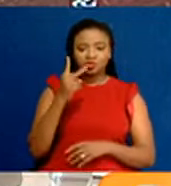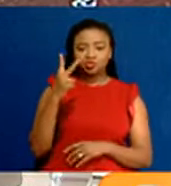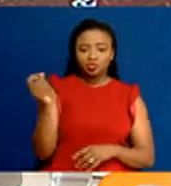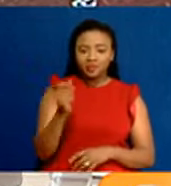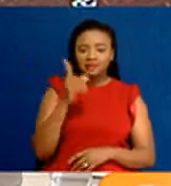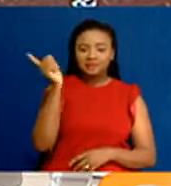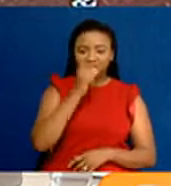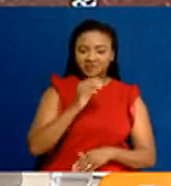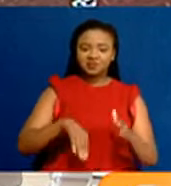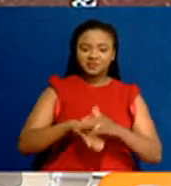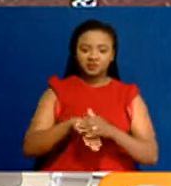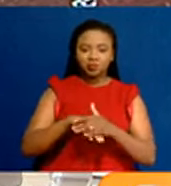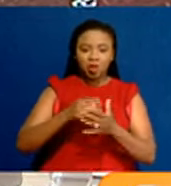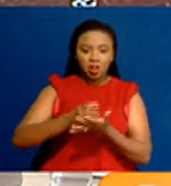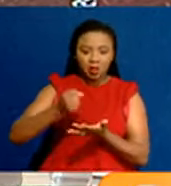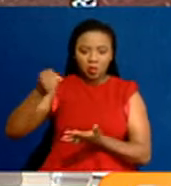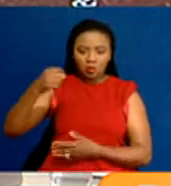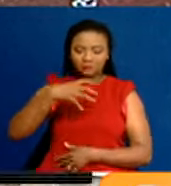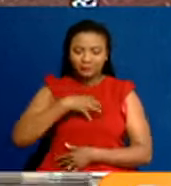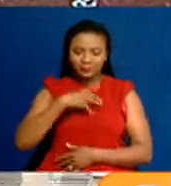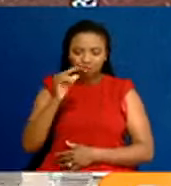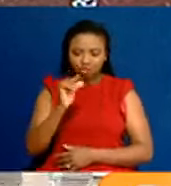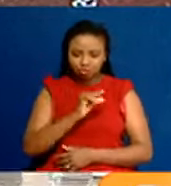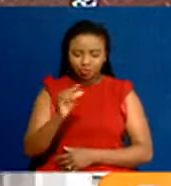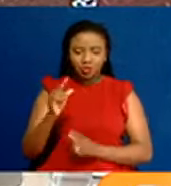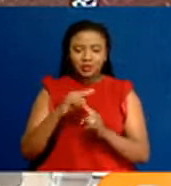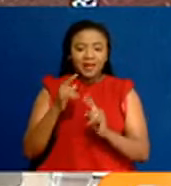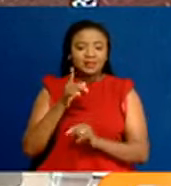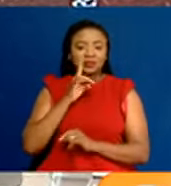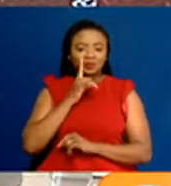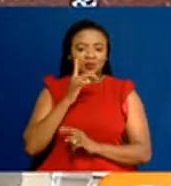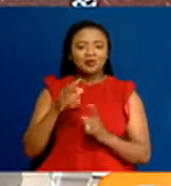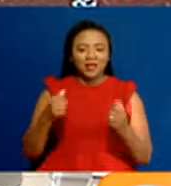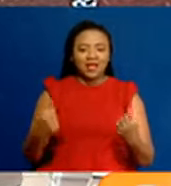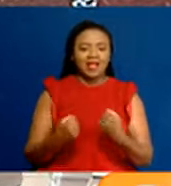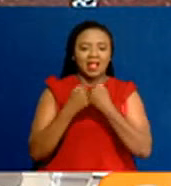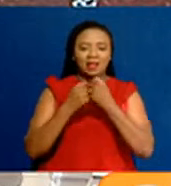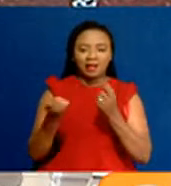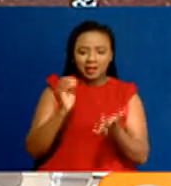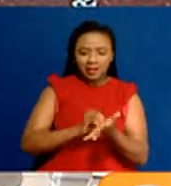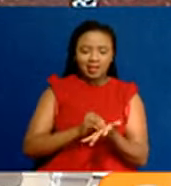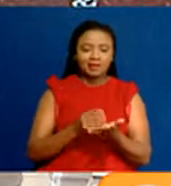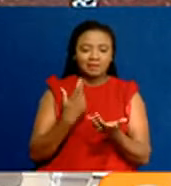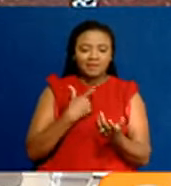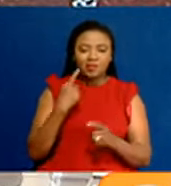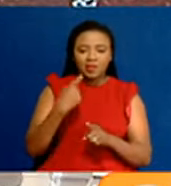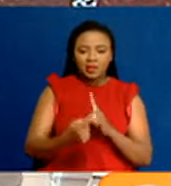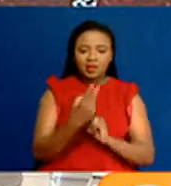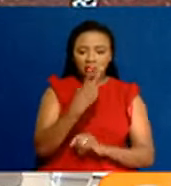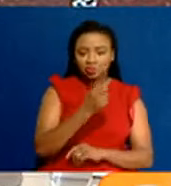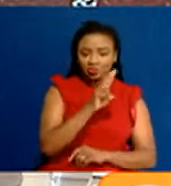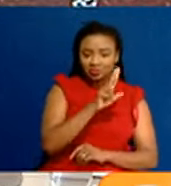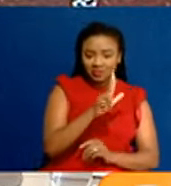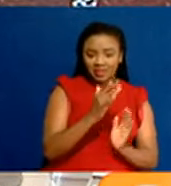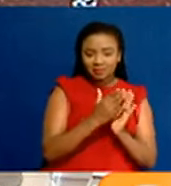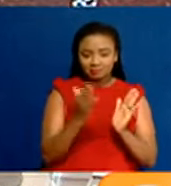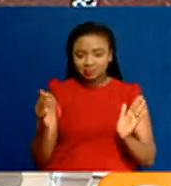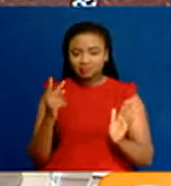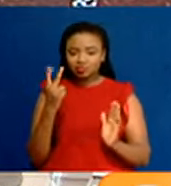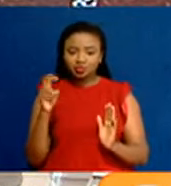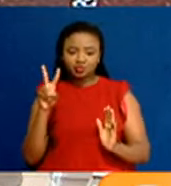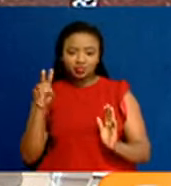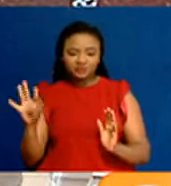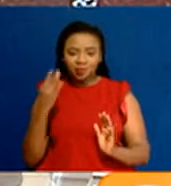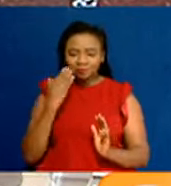Ligi kuu ya kandanda nchini inatarajiwa kuanza kutifua vumbi hapo kesho kwa msimu wa mwaka 2023 mwaka 2024.